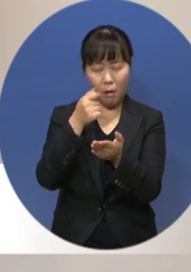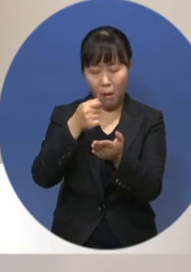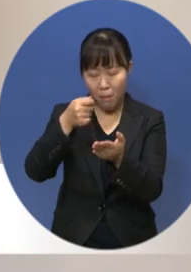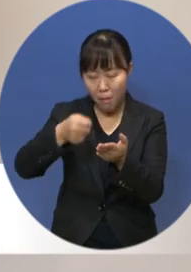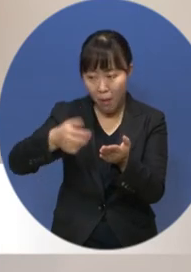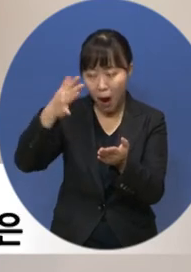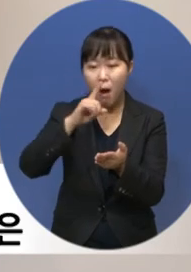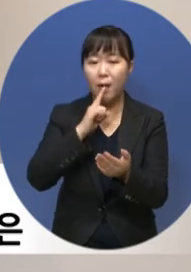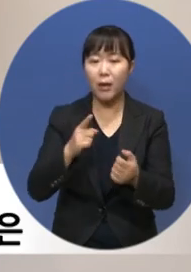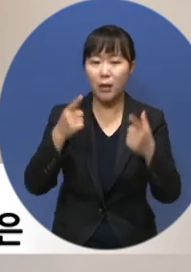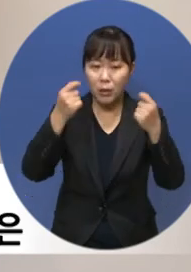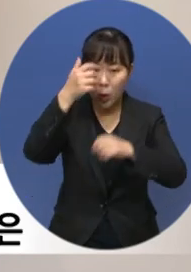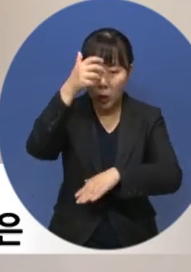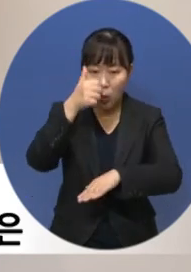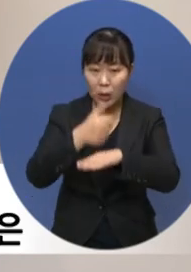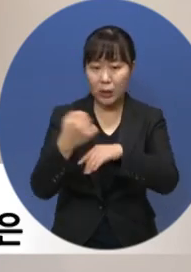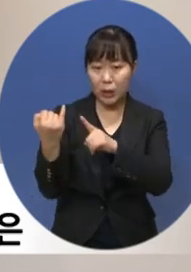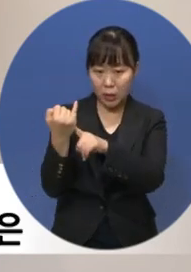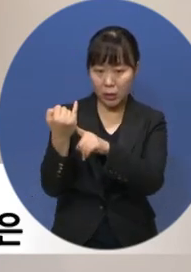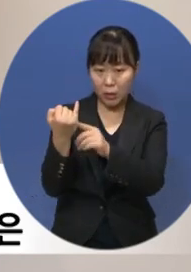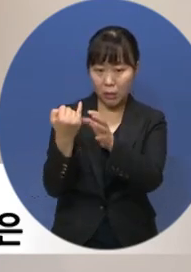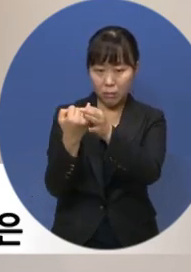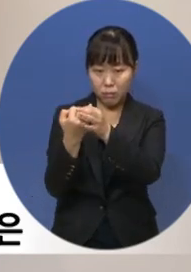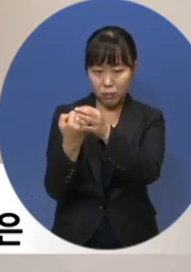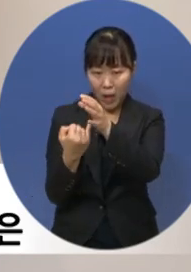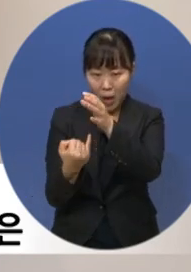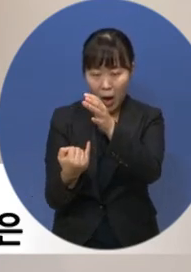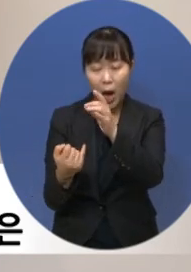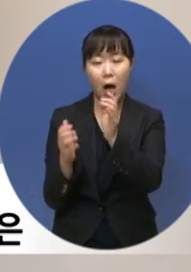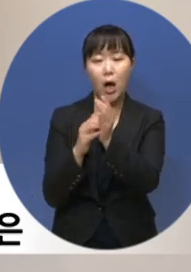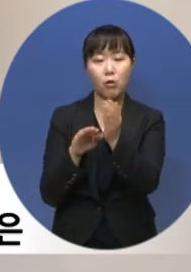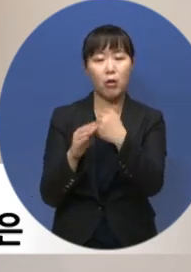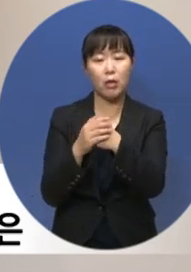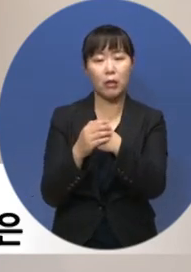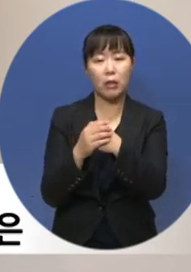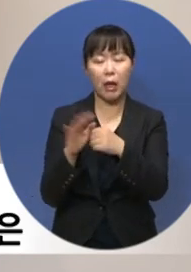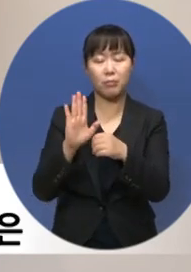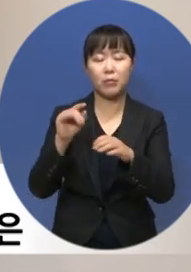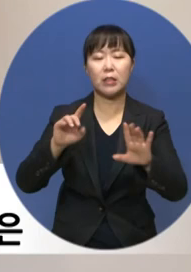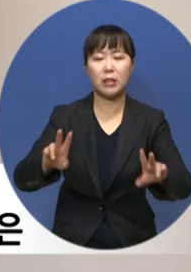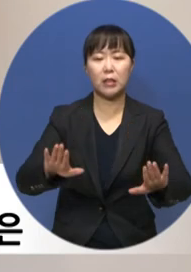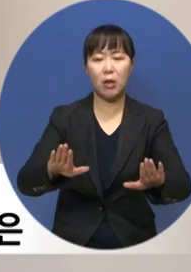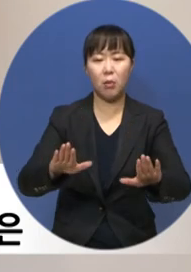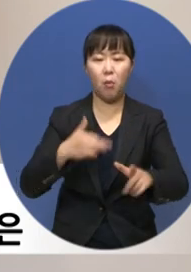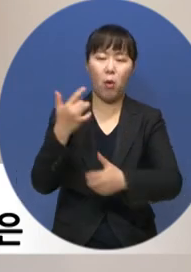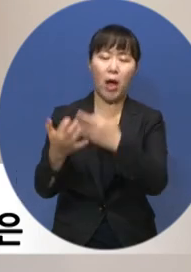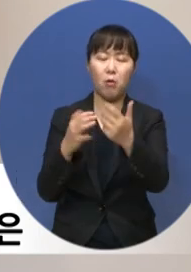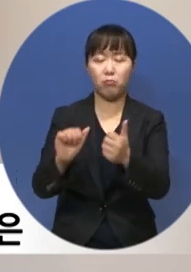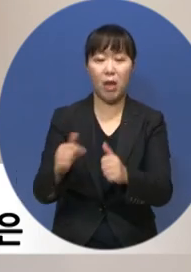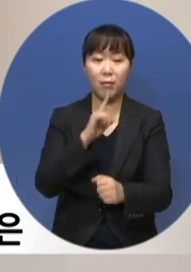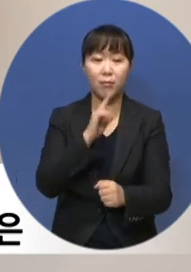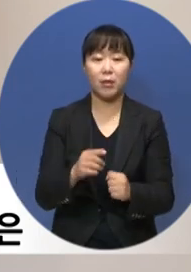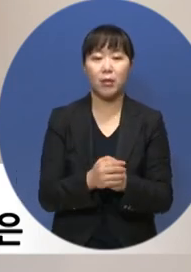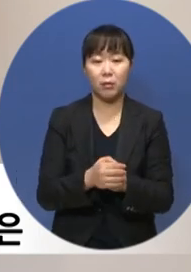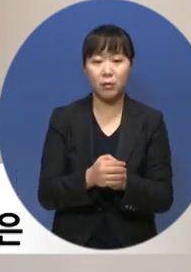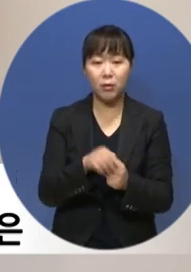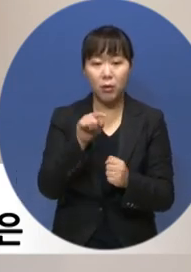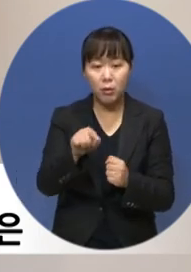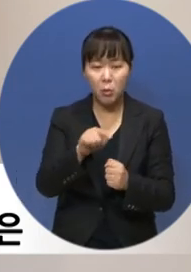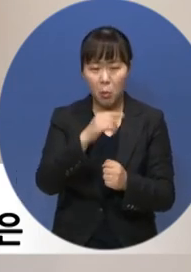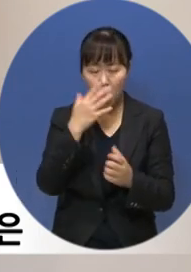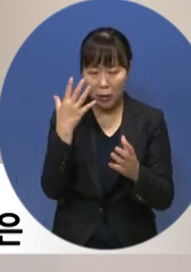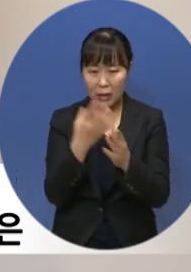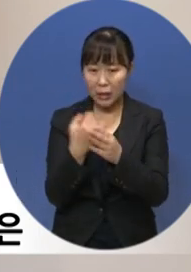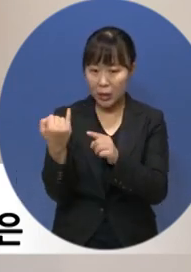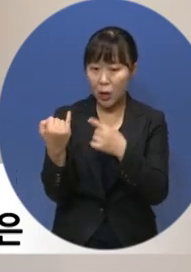줄줄이 드러나게 되는데 결국 그녀는 사형을 언도받고 산채로 화형을 당했다고 합니다. 그러나 이것이 순전히